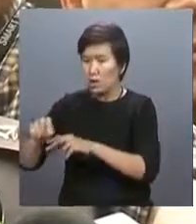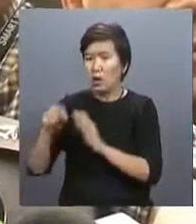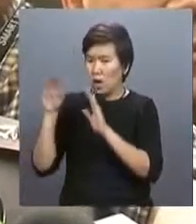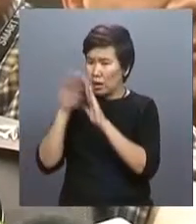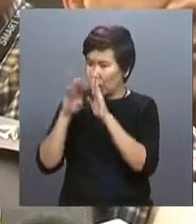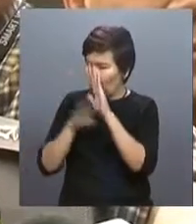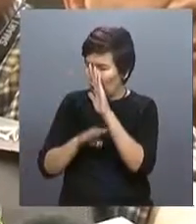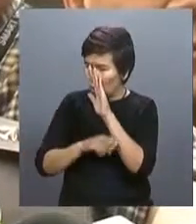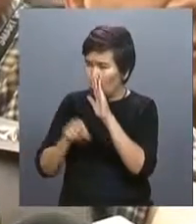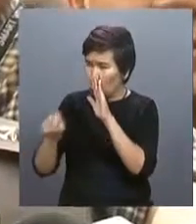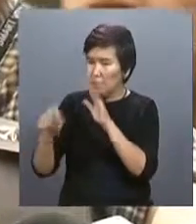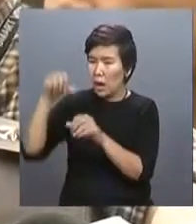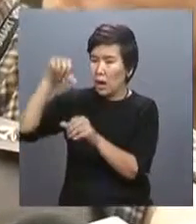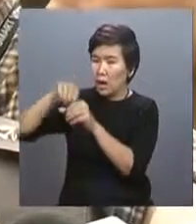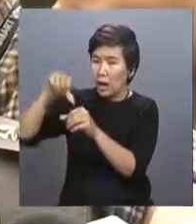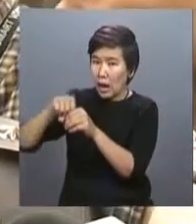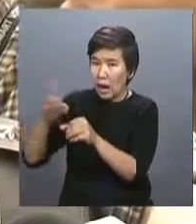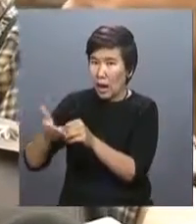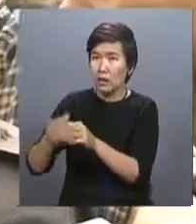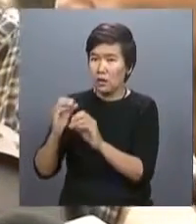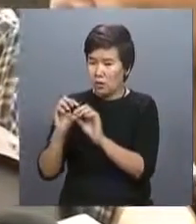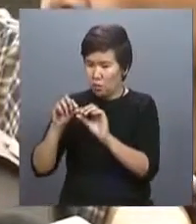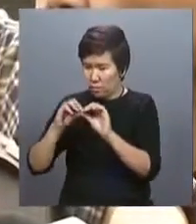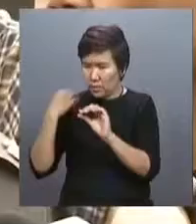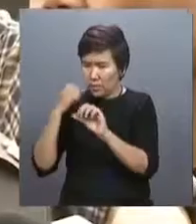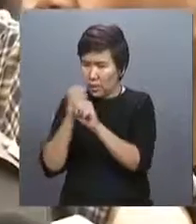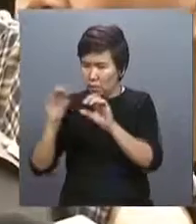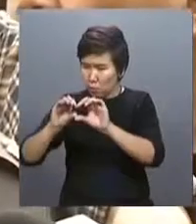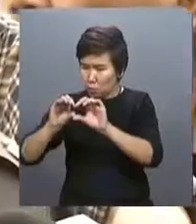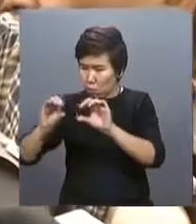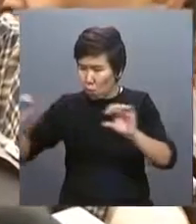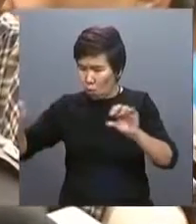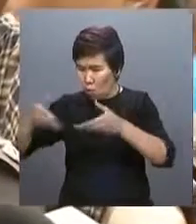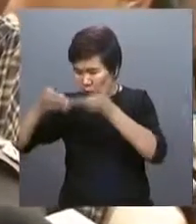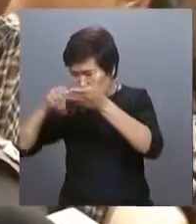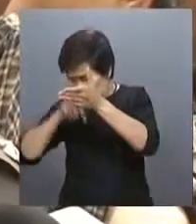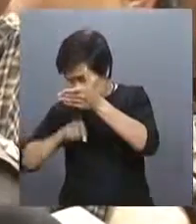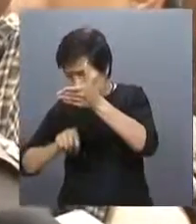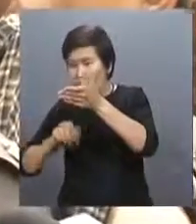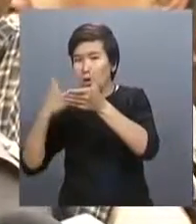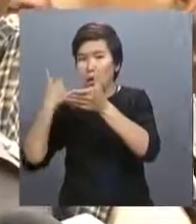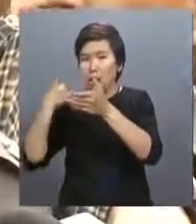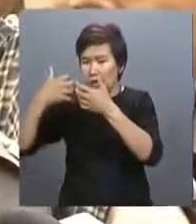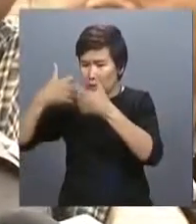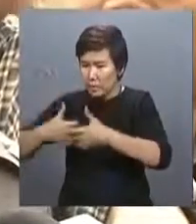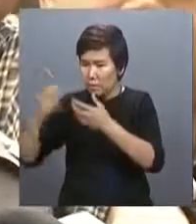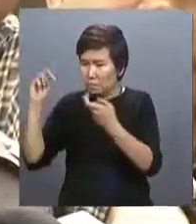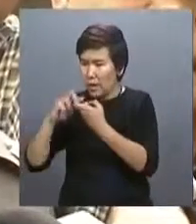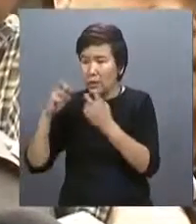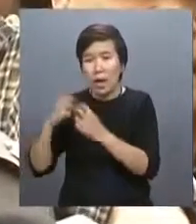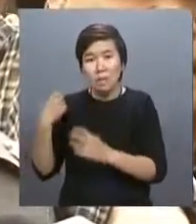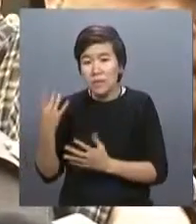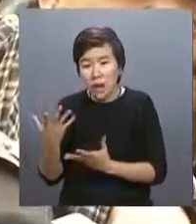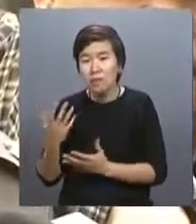การใช้ก๊าซการเดินท่อก๊าซภายใต้บริเวณท้องเรือจนไปถึงเครื่องยนต์นั้นมีรอยรั่วรอยซึมอะไรต่